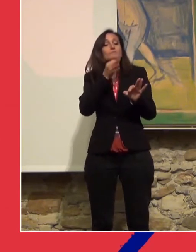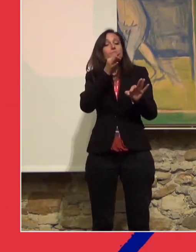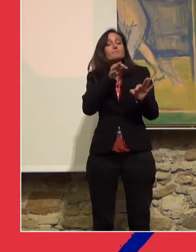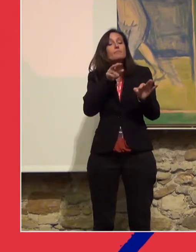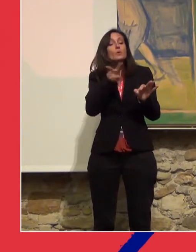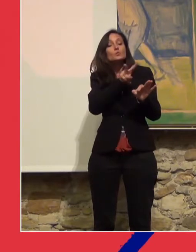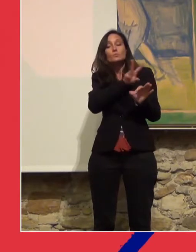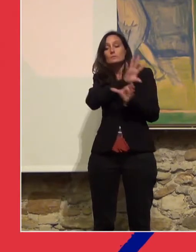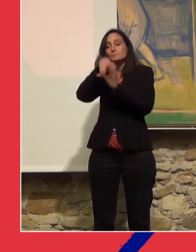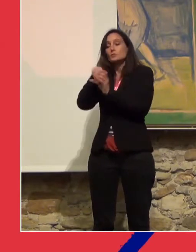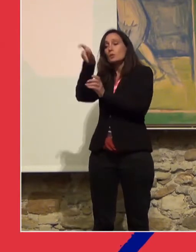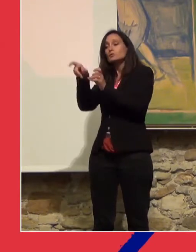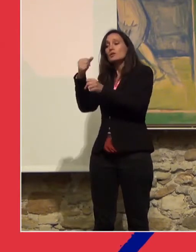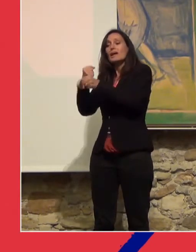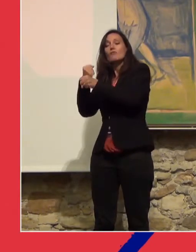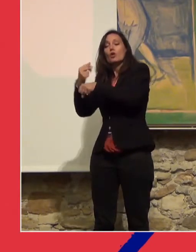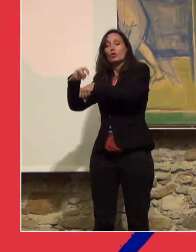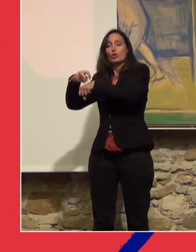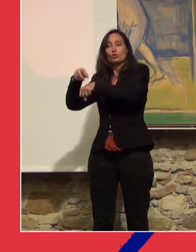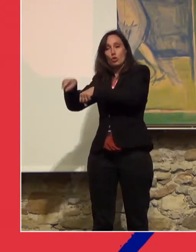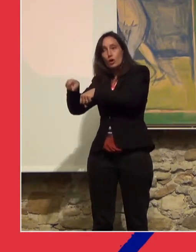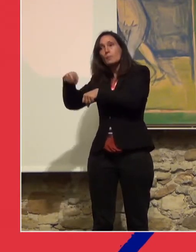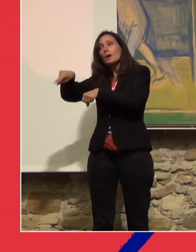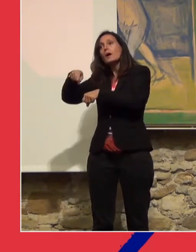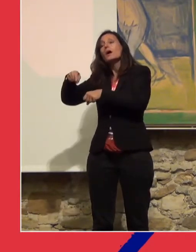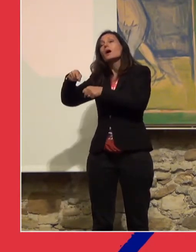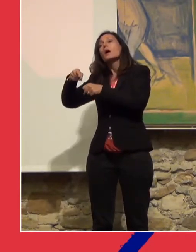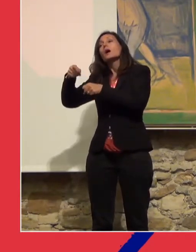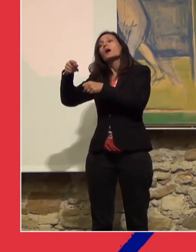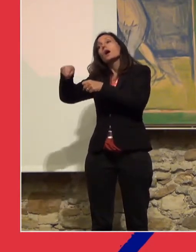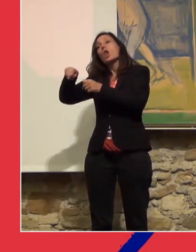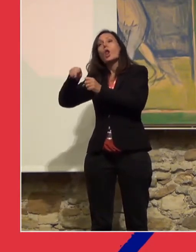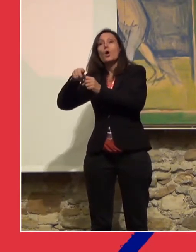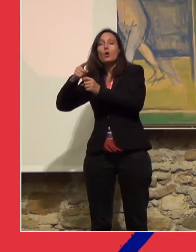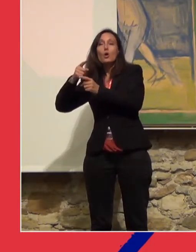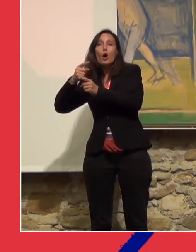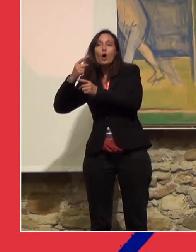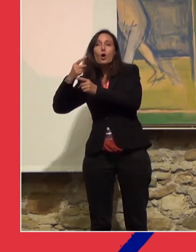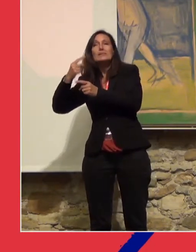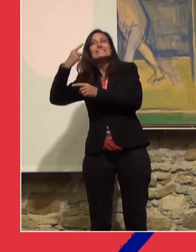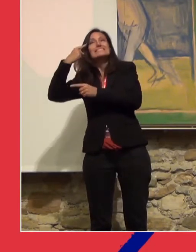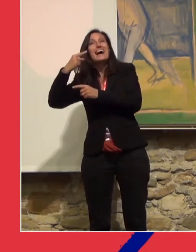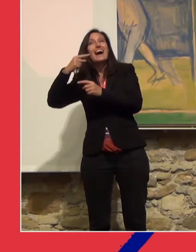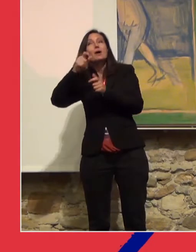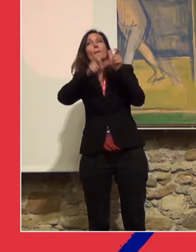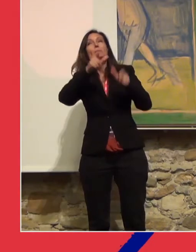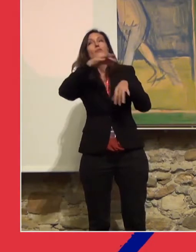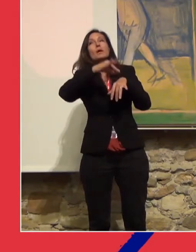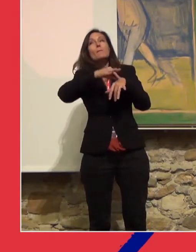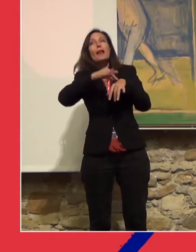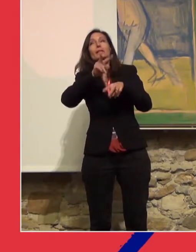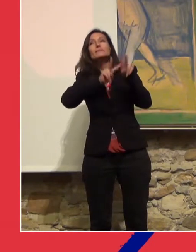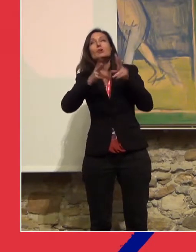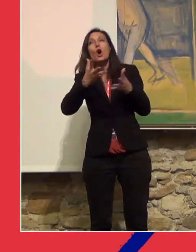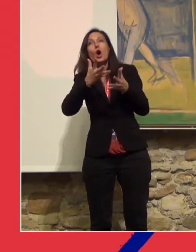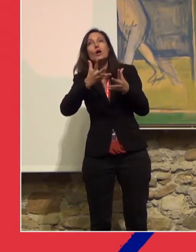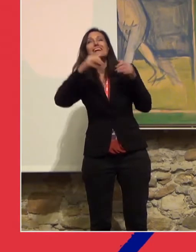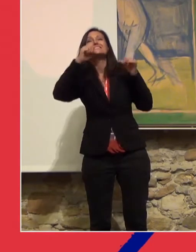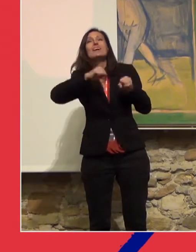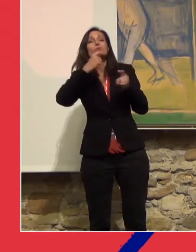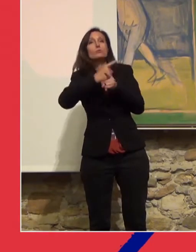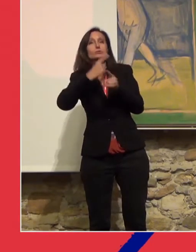bisogno di un bene duraturo presente in ogni ammalato. La conoscenza medica e